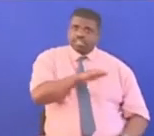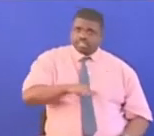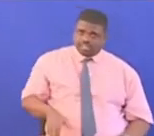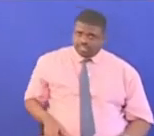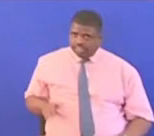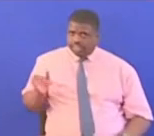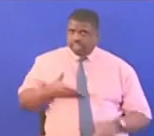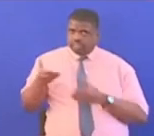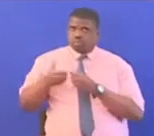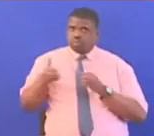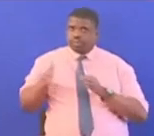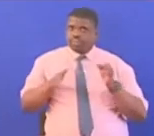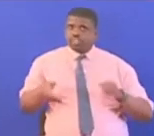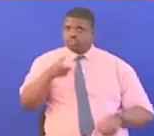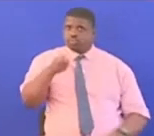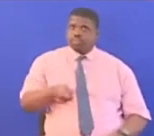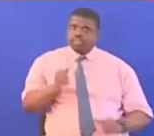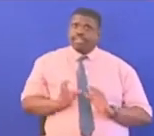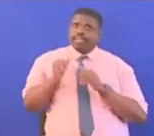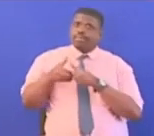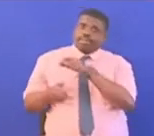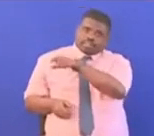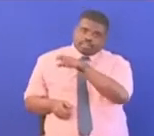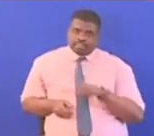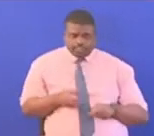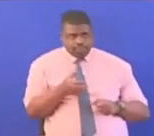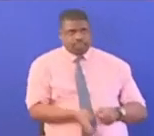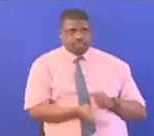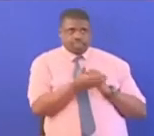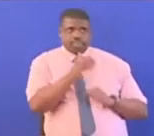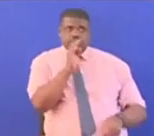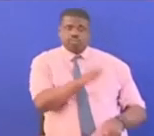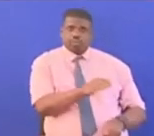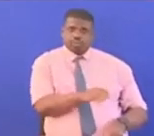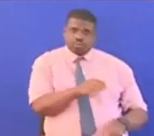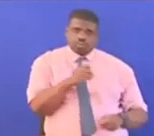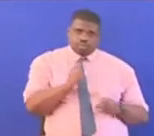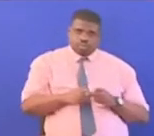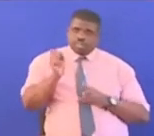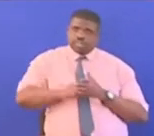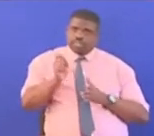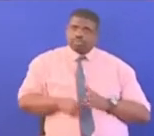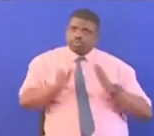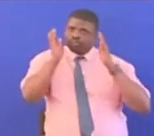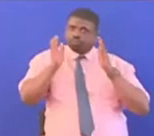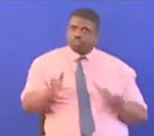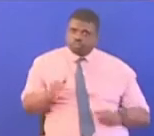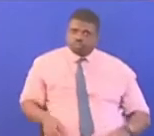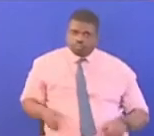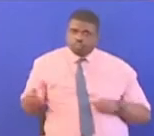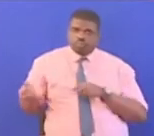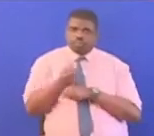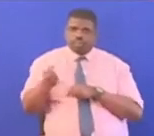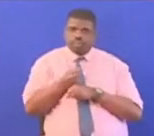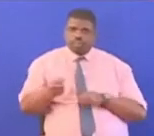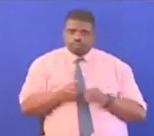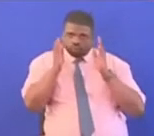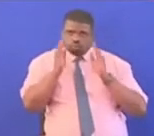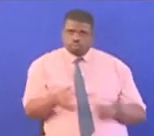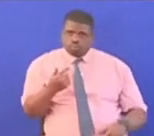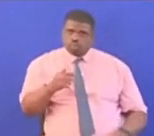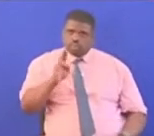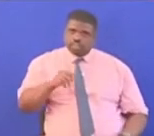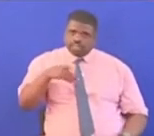nichukue nafasi hii kupongeza kamati, nikupongeze wewe na msaidizi wako naibu waziri, katibu mkuu, mtendaji mkuu wa TANAPA